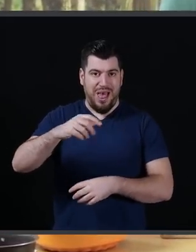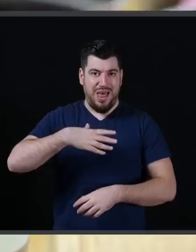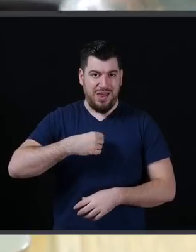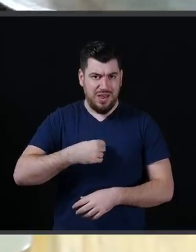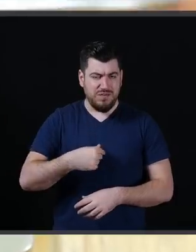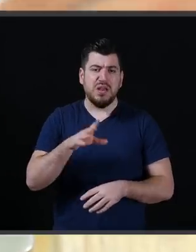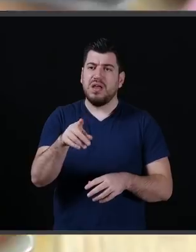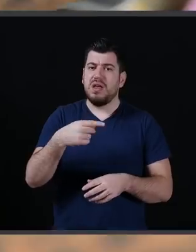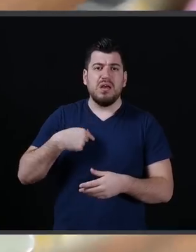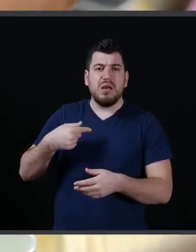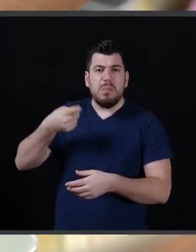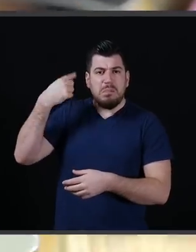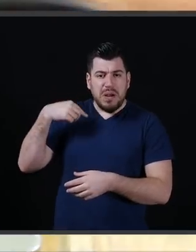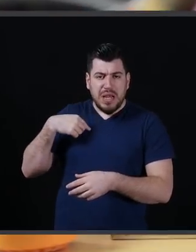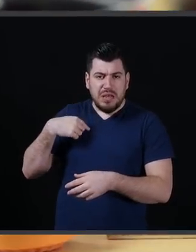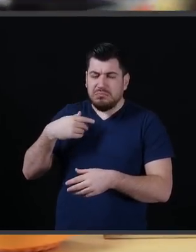Και τα αφήνω στην άκρη